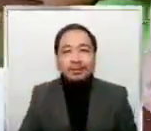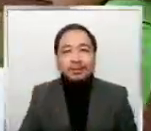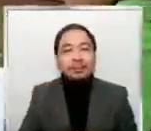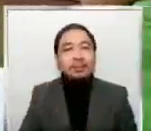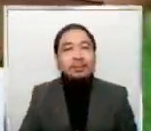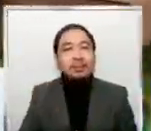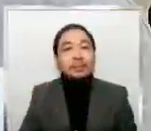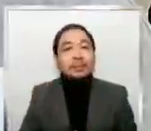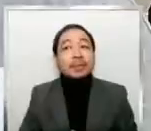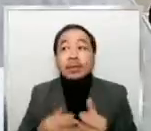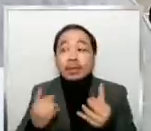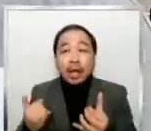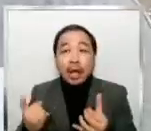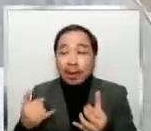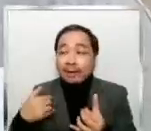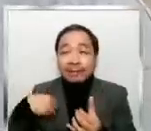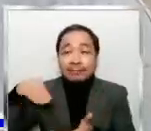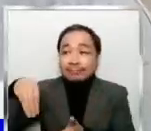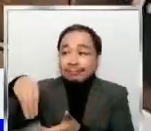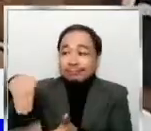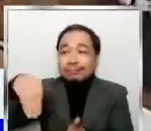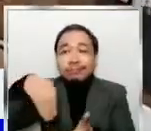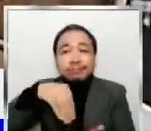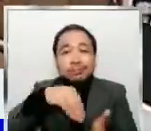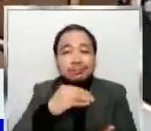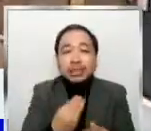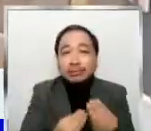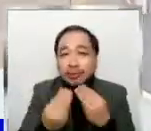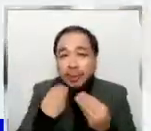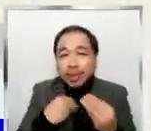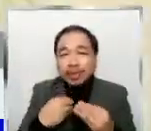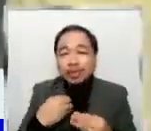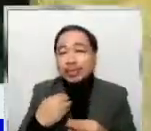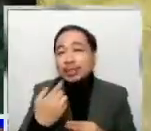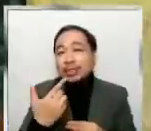ng pagkain sa GMA Kapuso. Salamat sa tulong nyo.